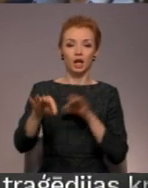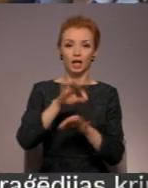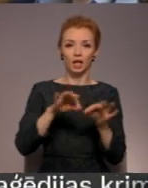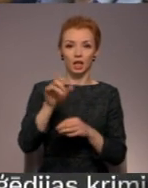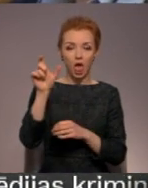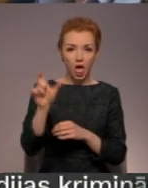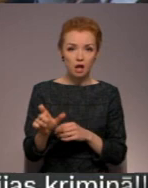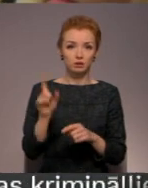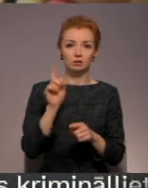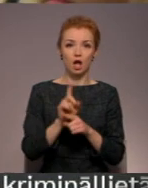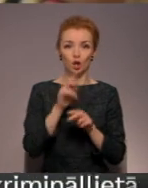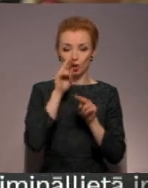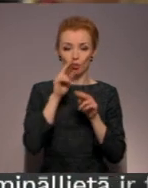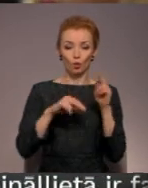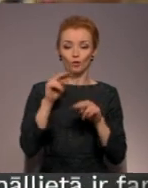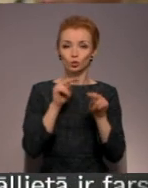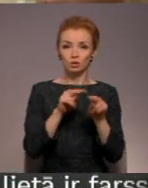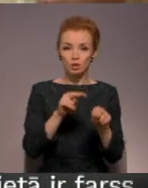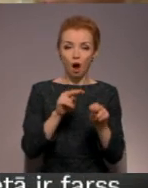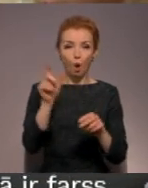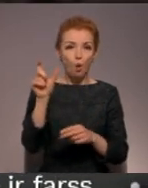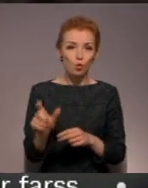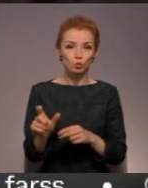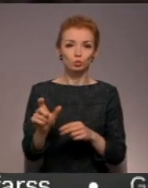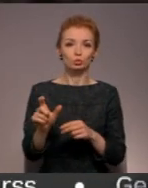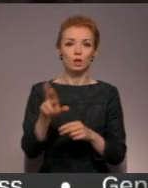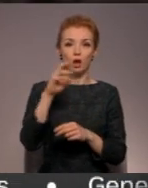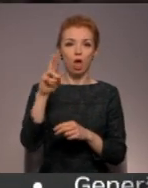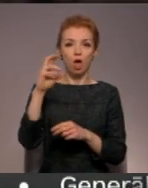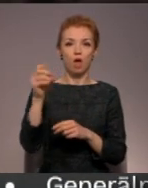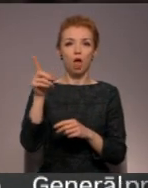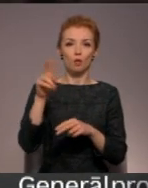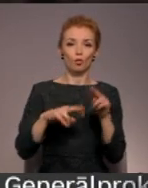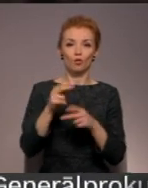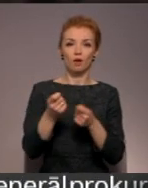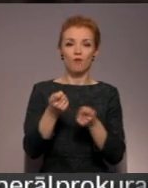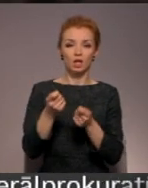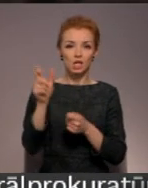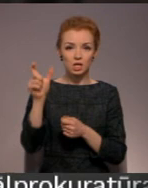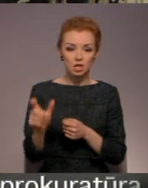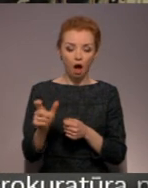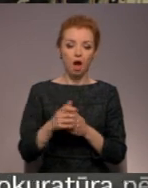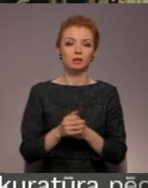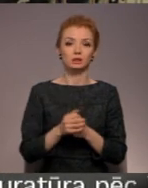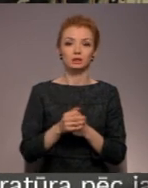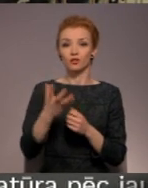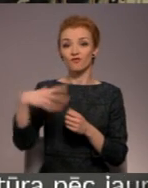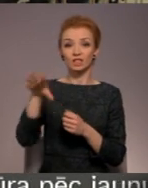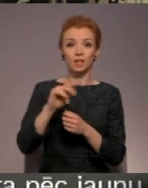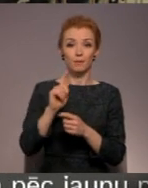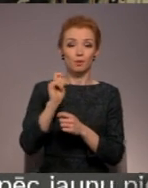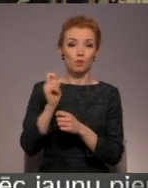Andris Kalinka, būvuzrauks Mārtiņš Draudiņš, uzņēmuma Re un Re būvdarbu vadītājs Staņislavs Kumpiņš. Viņiem